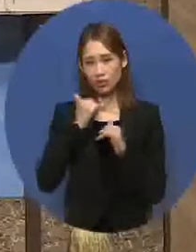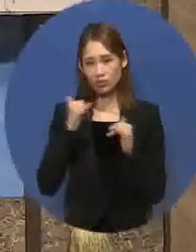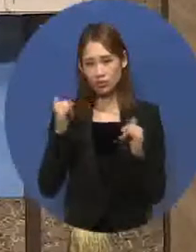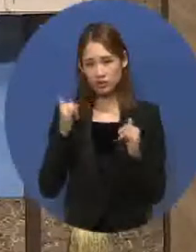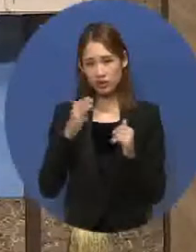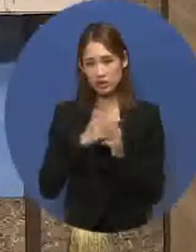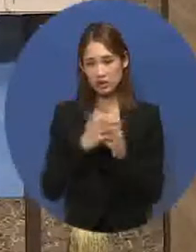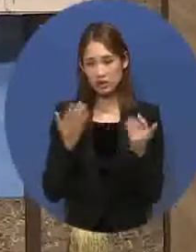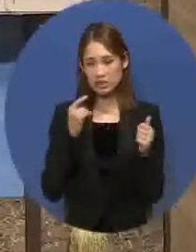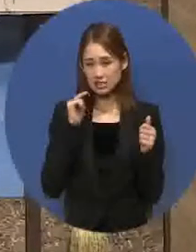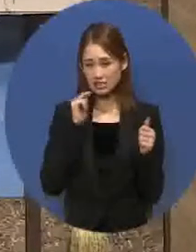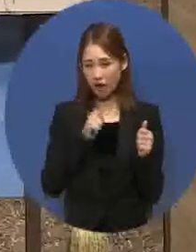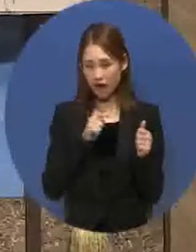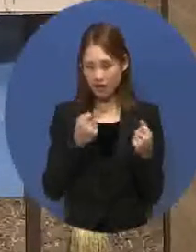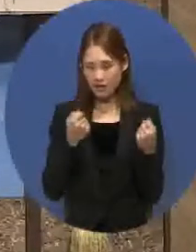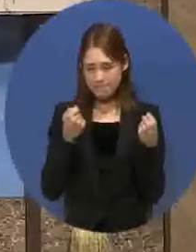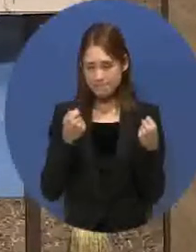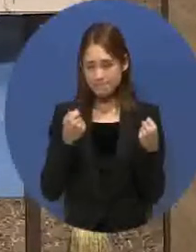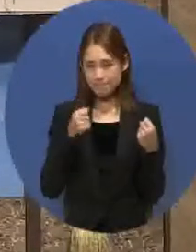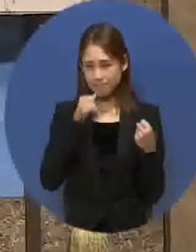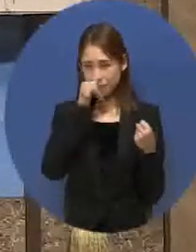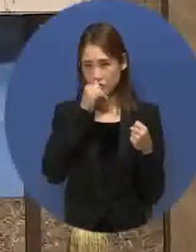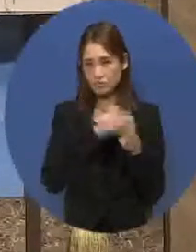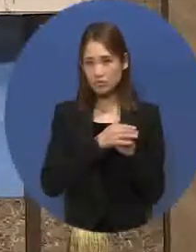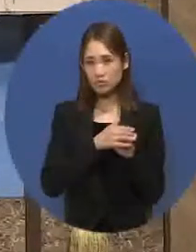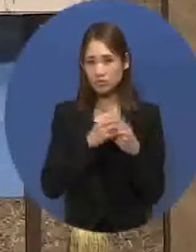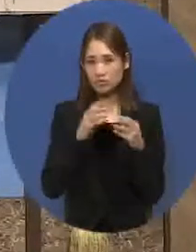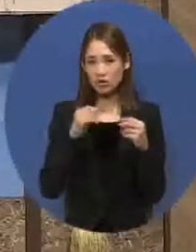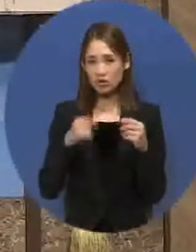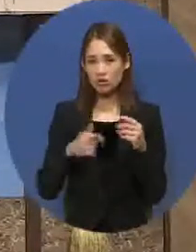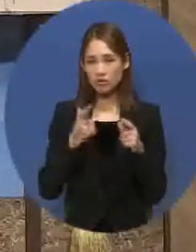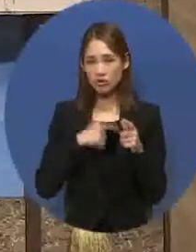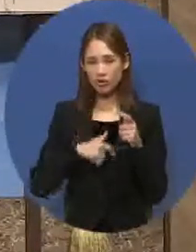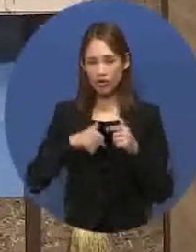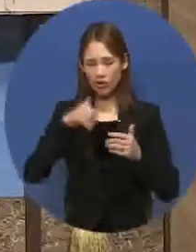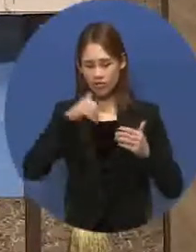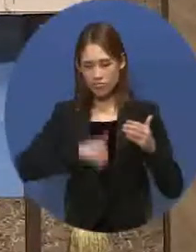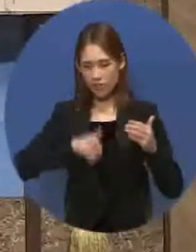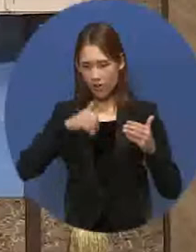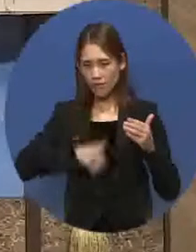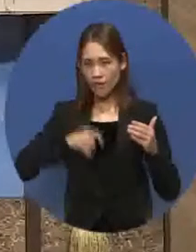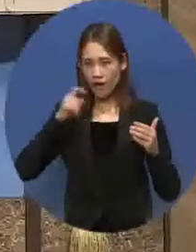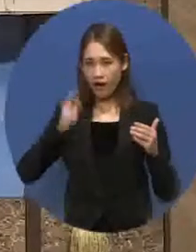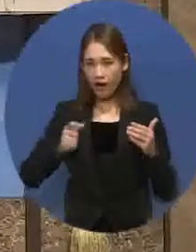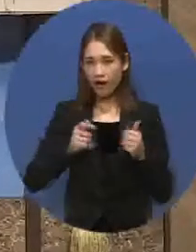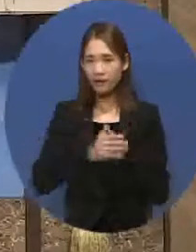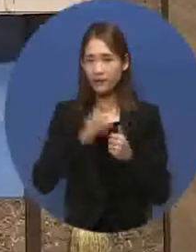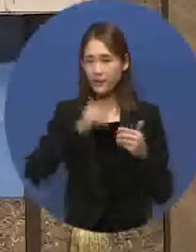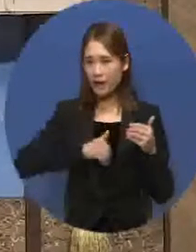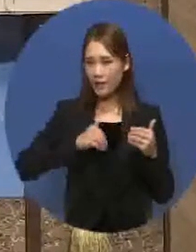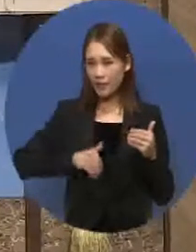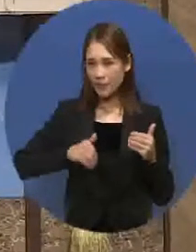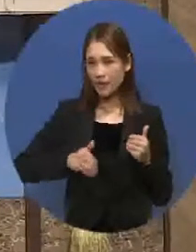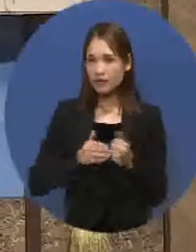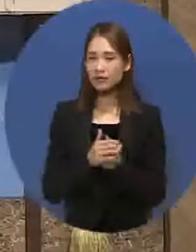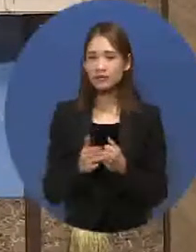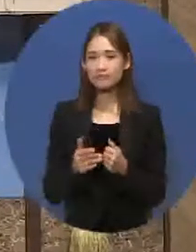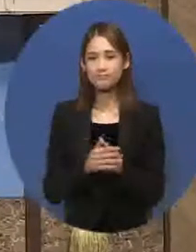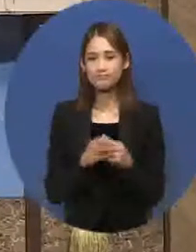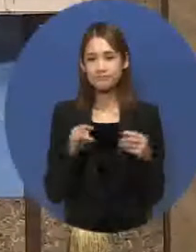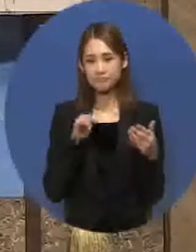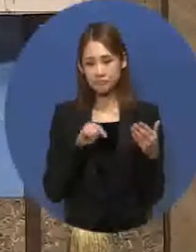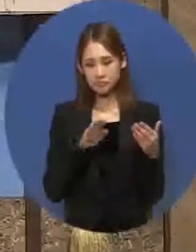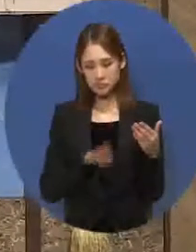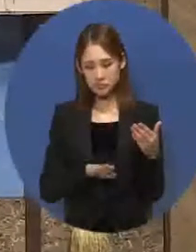시키니까 힘이 있어가지고 땅을 갖다가 박력 있게 파니까 땅 밑에 있는